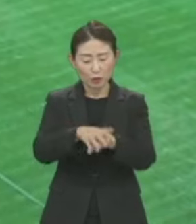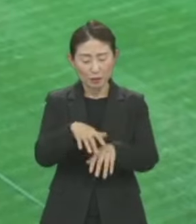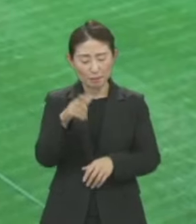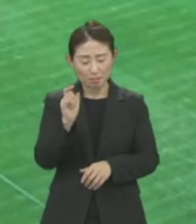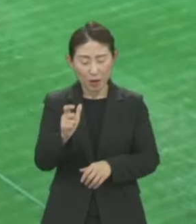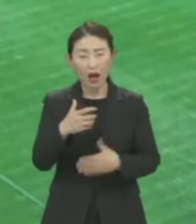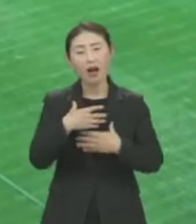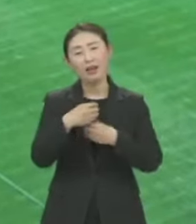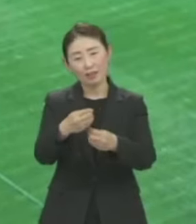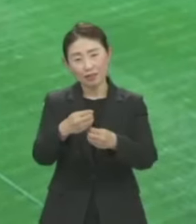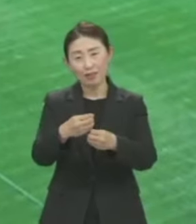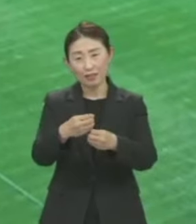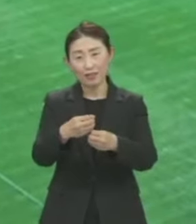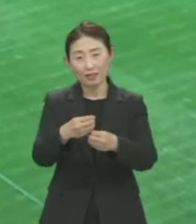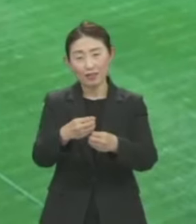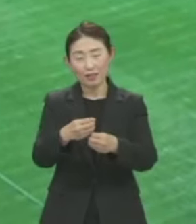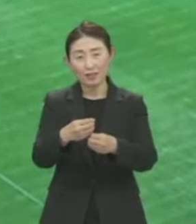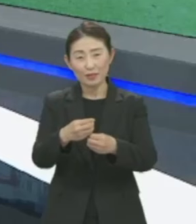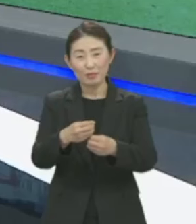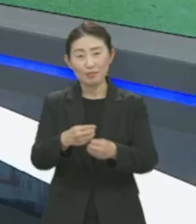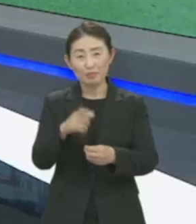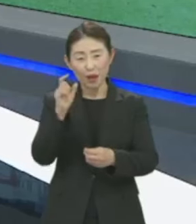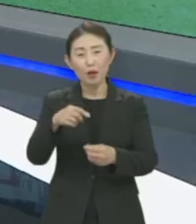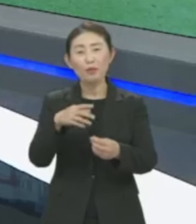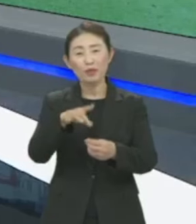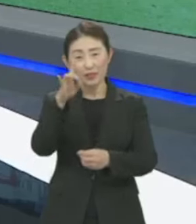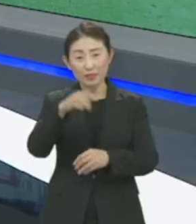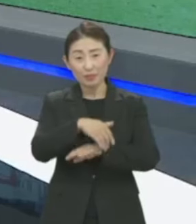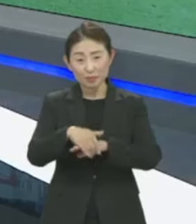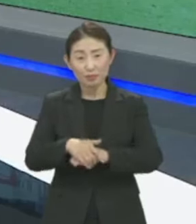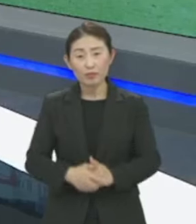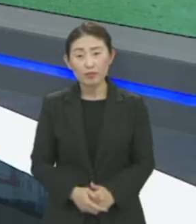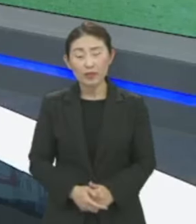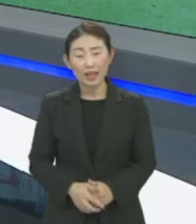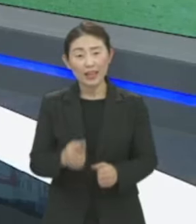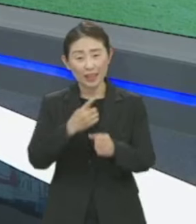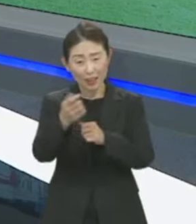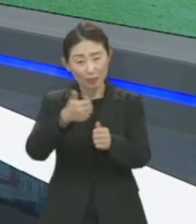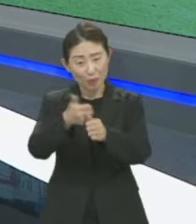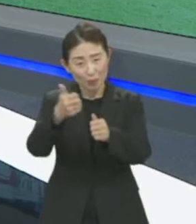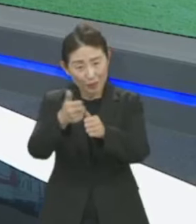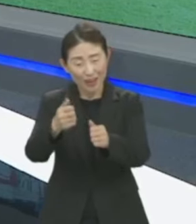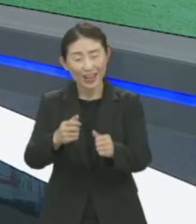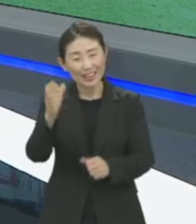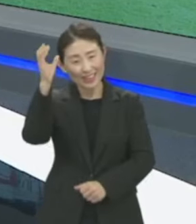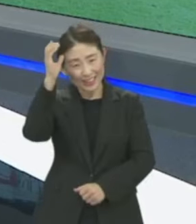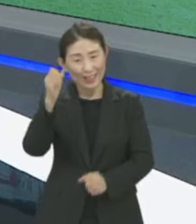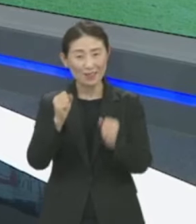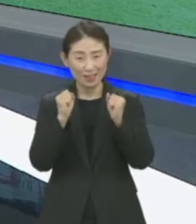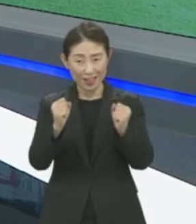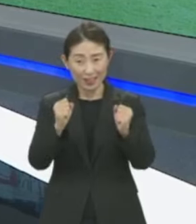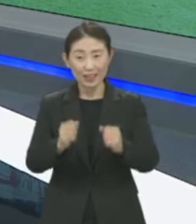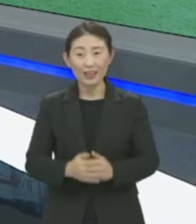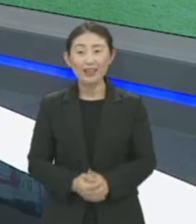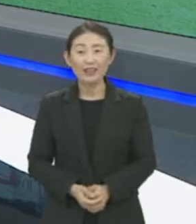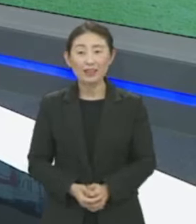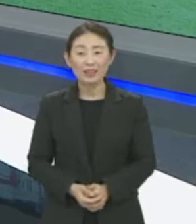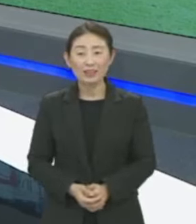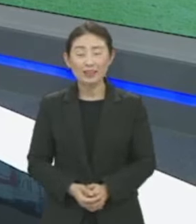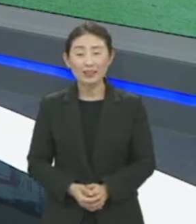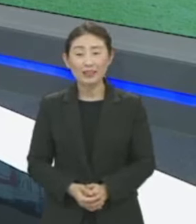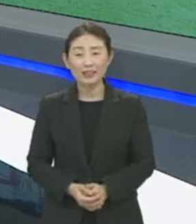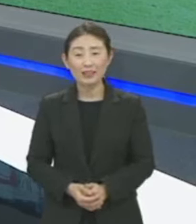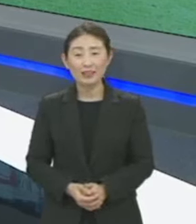목표입니다 그렇게 좀 팀을 만들어 갈 생각입니다 내년 더 기대하고 응원하게 되는데요 저도 그런 입장에서 넥타이를 하나